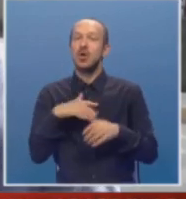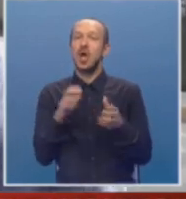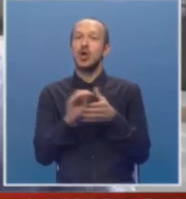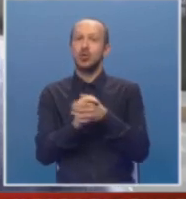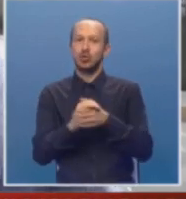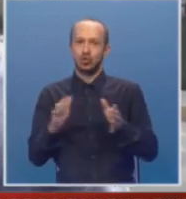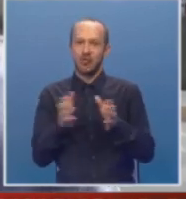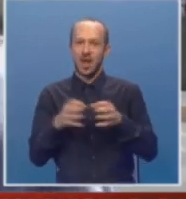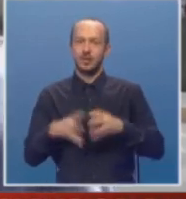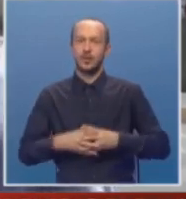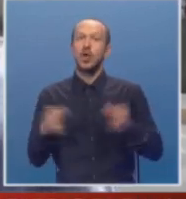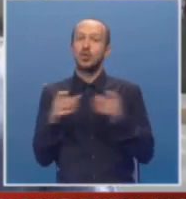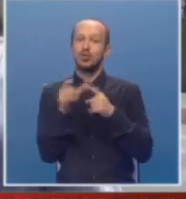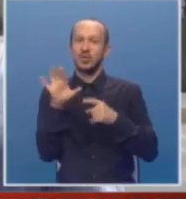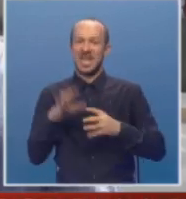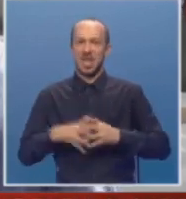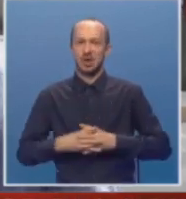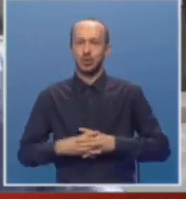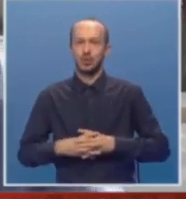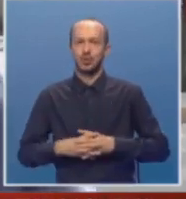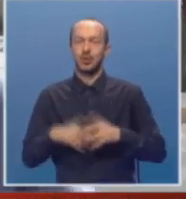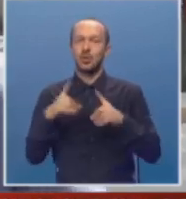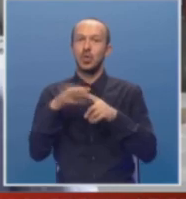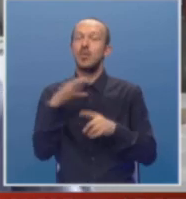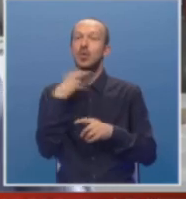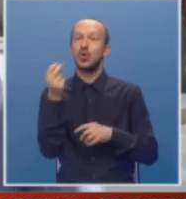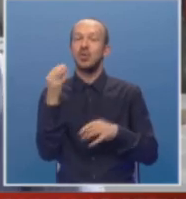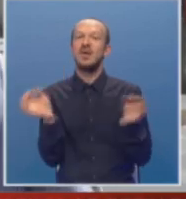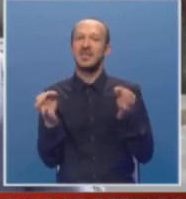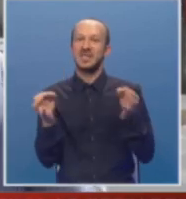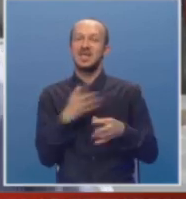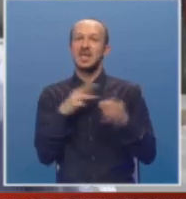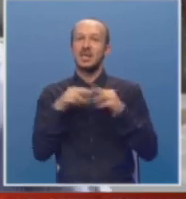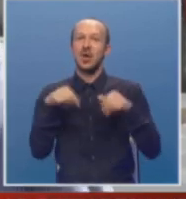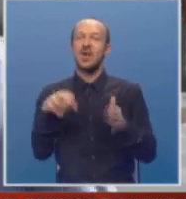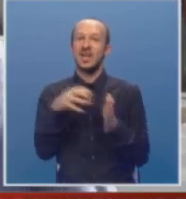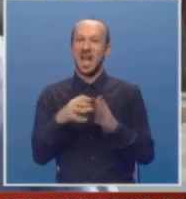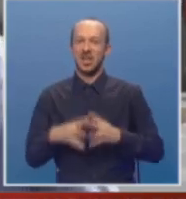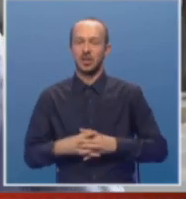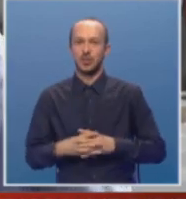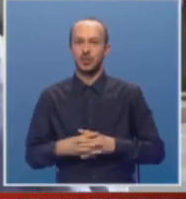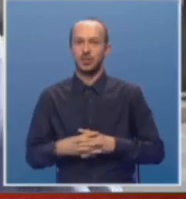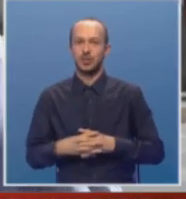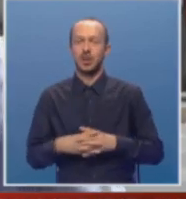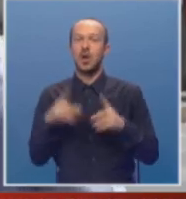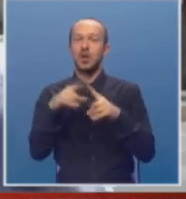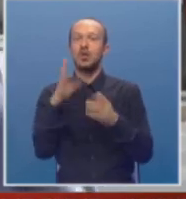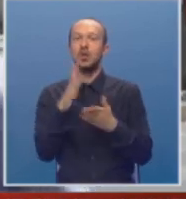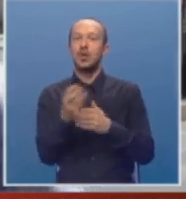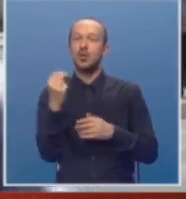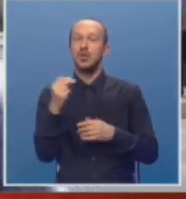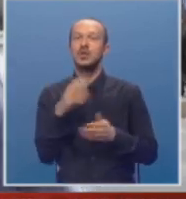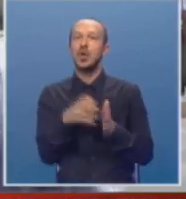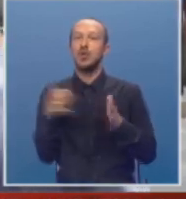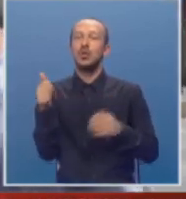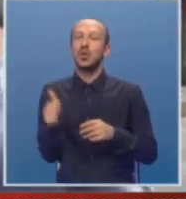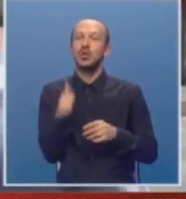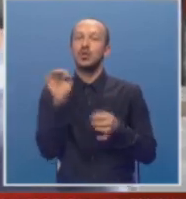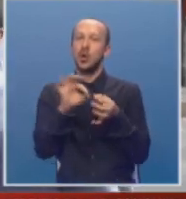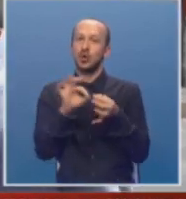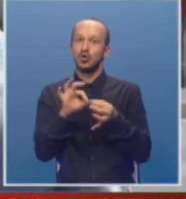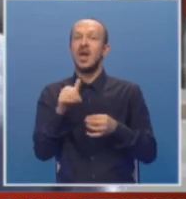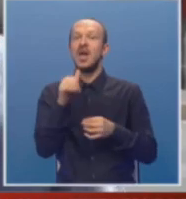društva, družimo se i to je mnogo dobra manifestacija za ovaj grad, to bi bilo baš dobro da se dugo godina